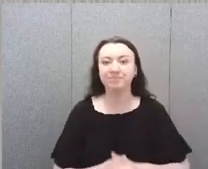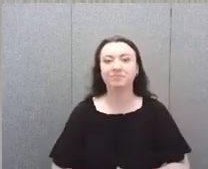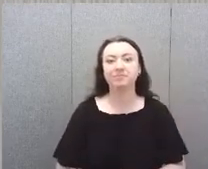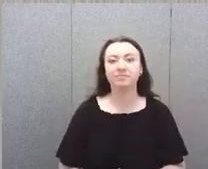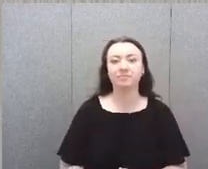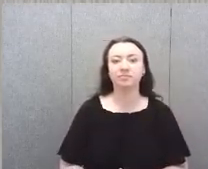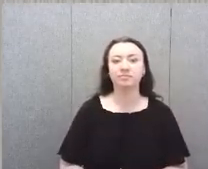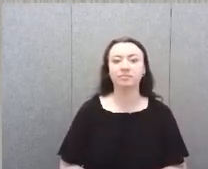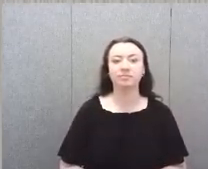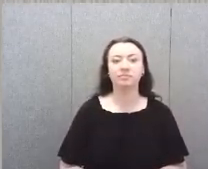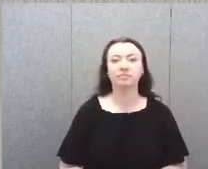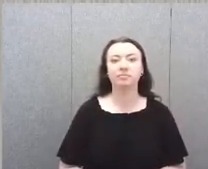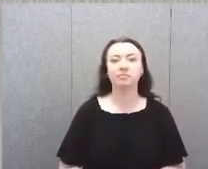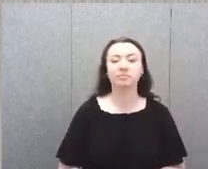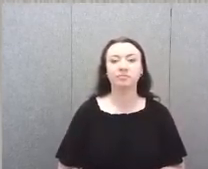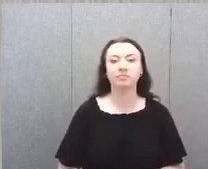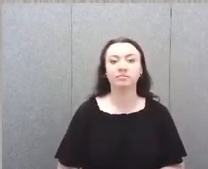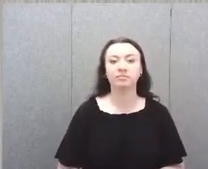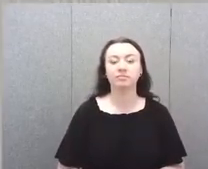Угня, пожалуйста, слово вам.